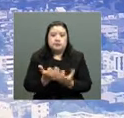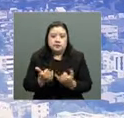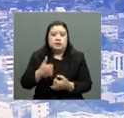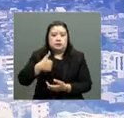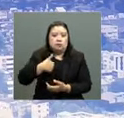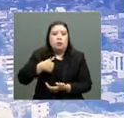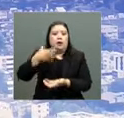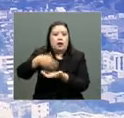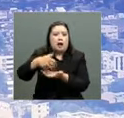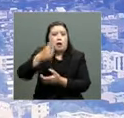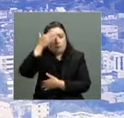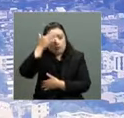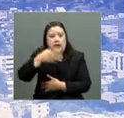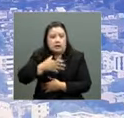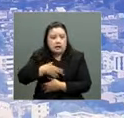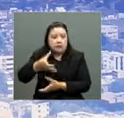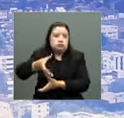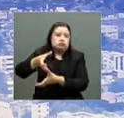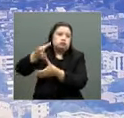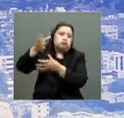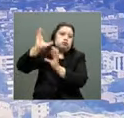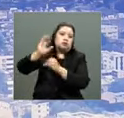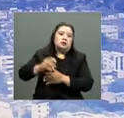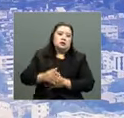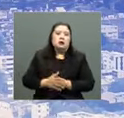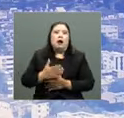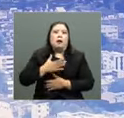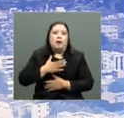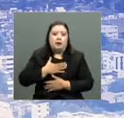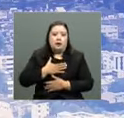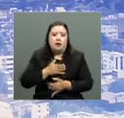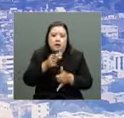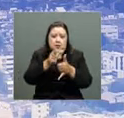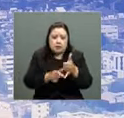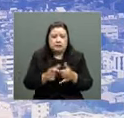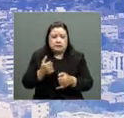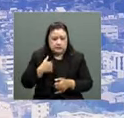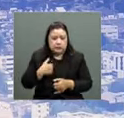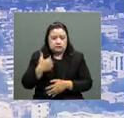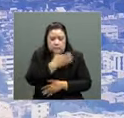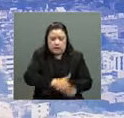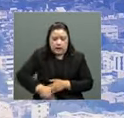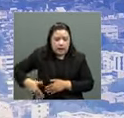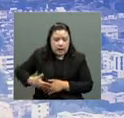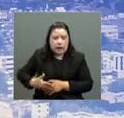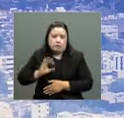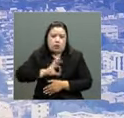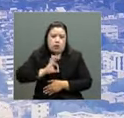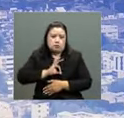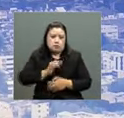งนี้ก็คือให้ทุกๆคนกลับมามองนะมันเป็นการปฏิกิริยาที่ปกติของร่างกายของจิตใ